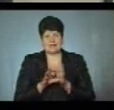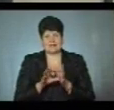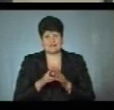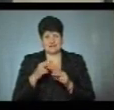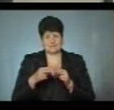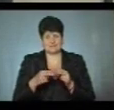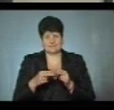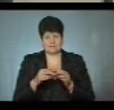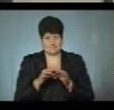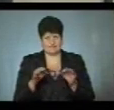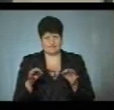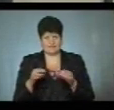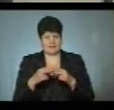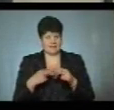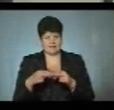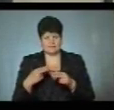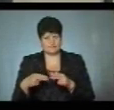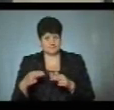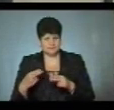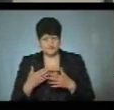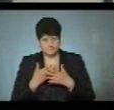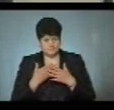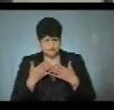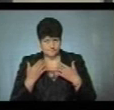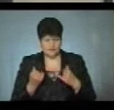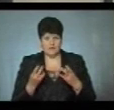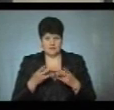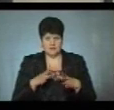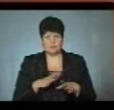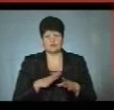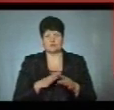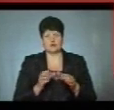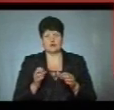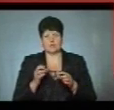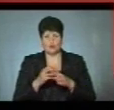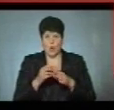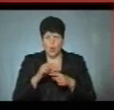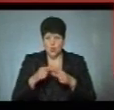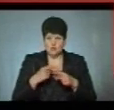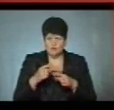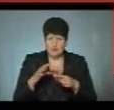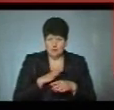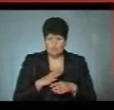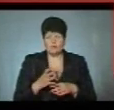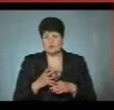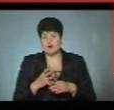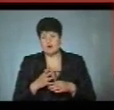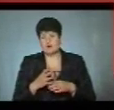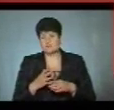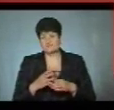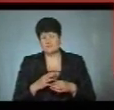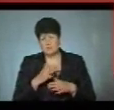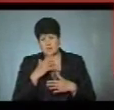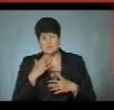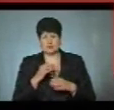з'єднання провідників не виконано відповідно до вимог, тобто там треба було, щоб на конечників було кольцяння, а в основному на скрутку. Дуже